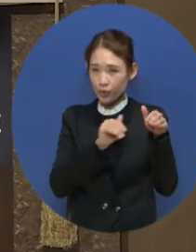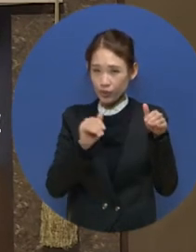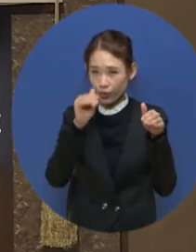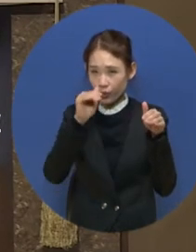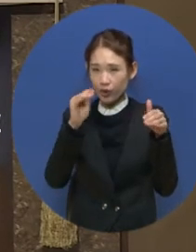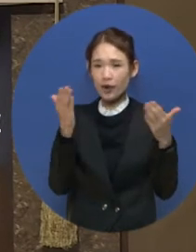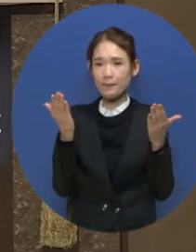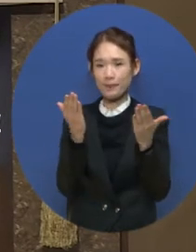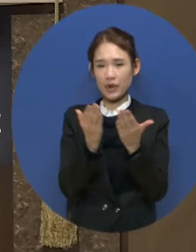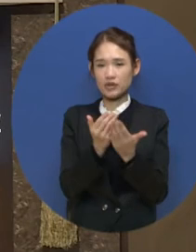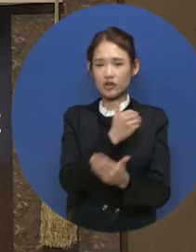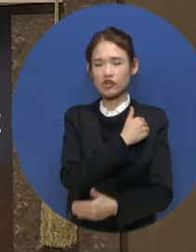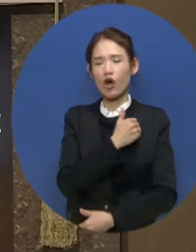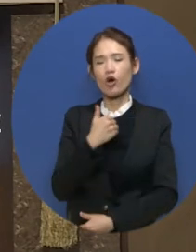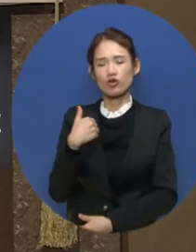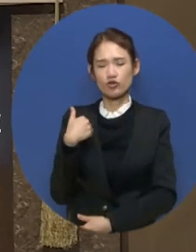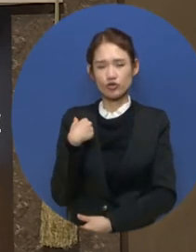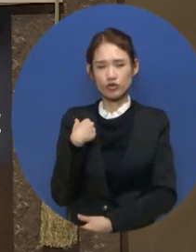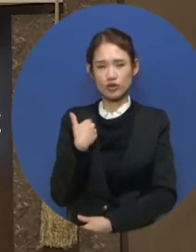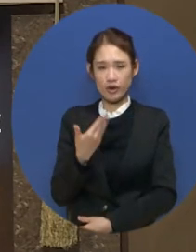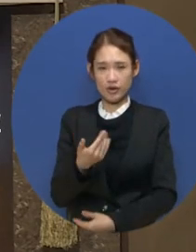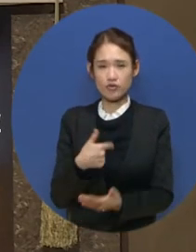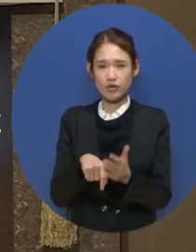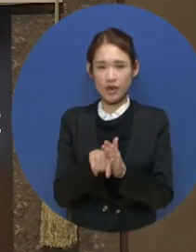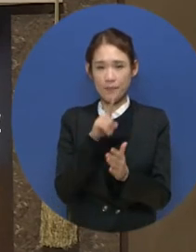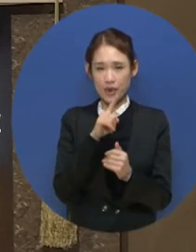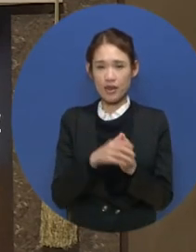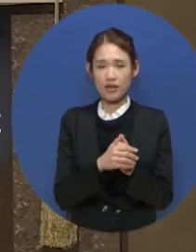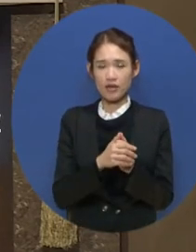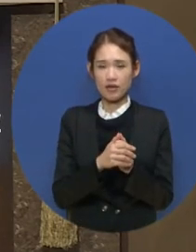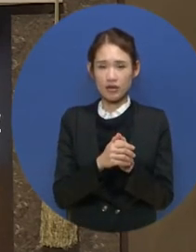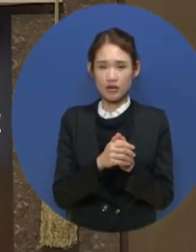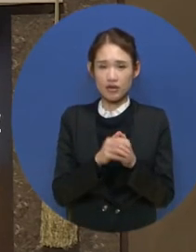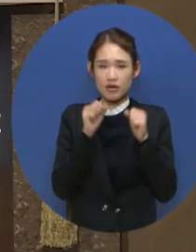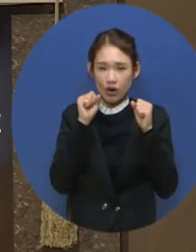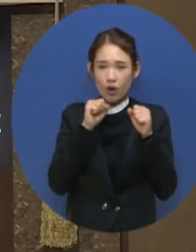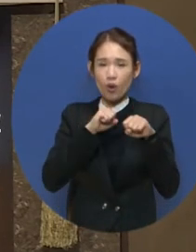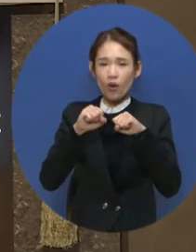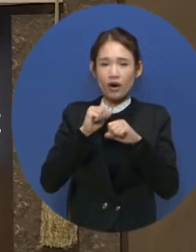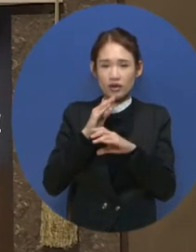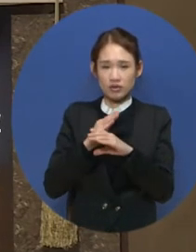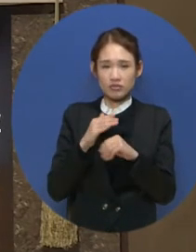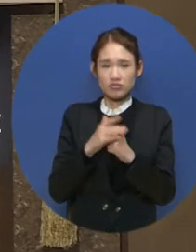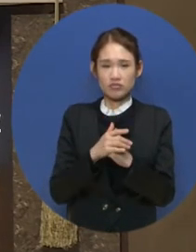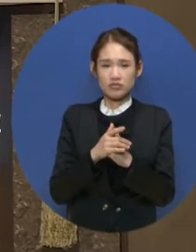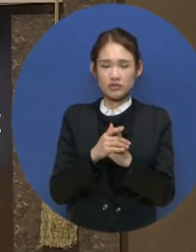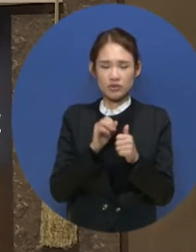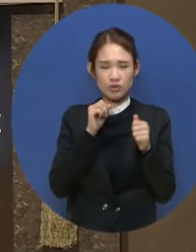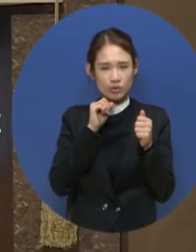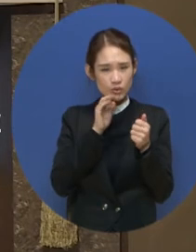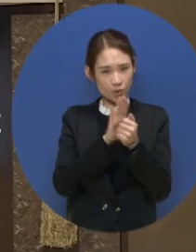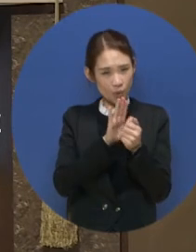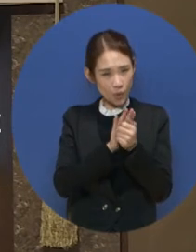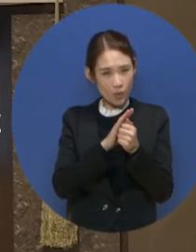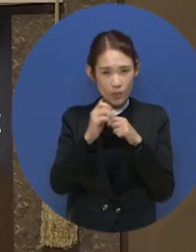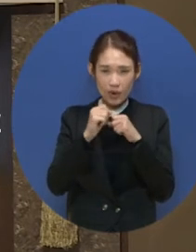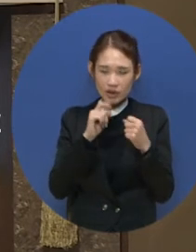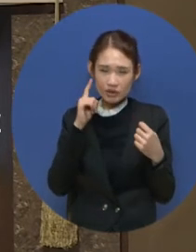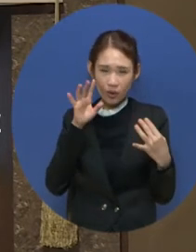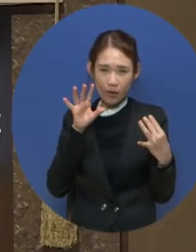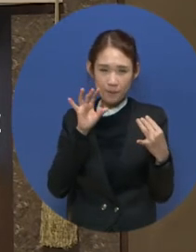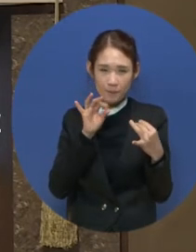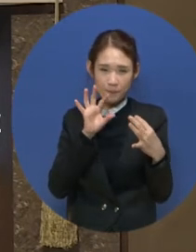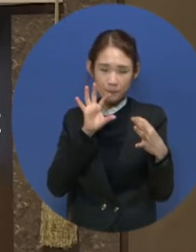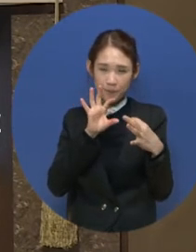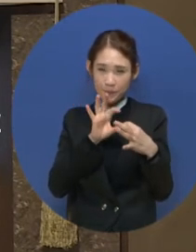드니까 9명 의롭게 이렇게 하는데 4 어 활동 층의 그래서 이게 이제 or 돈과 같이 외치기 딱 맞을